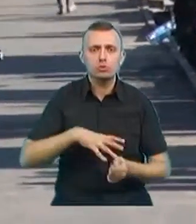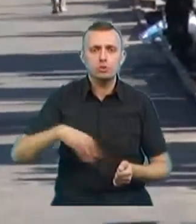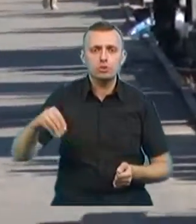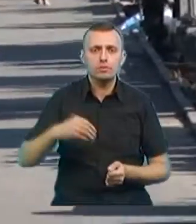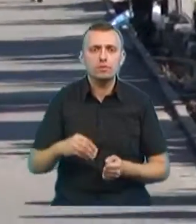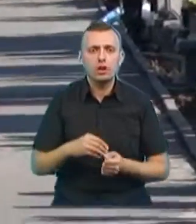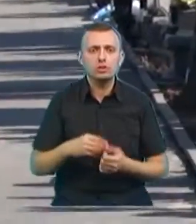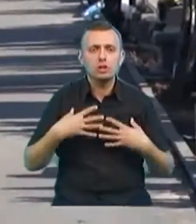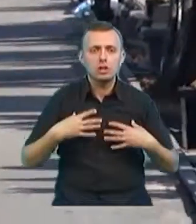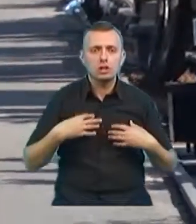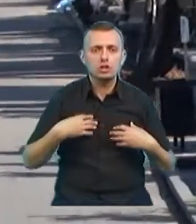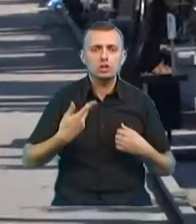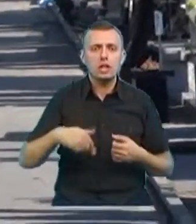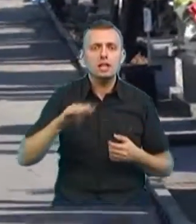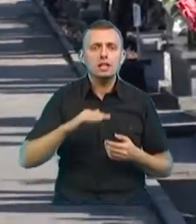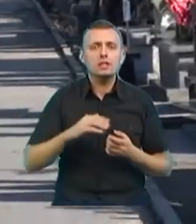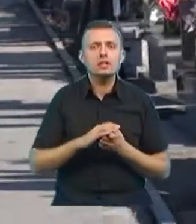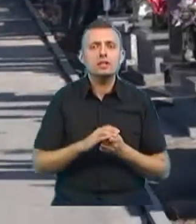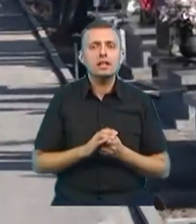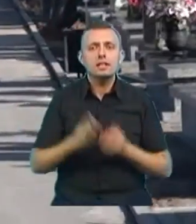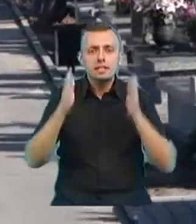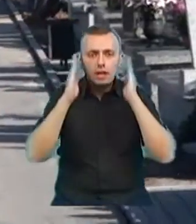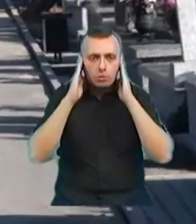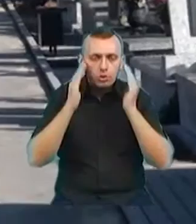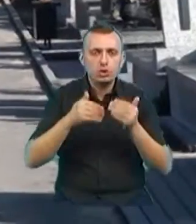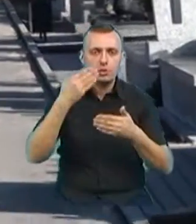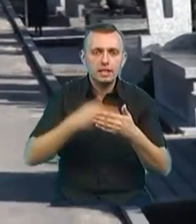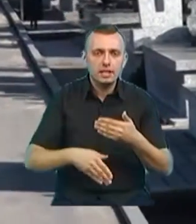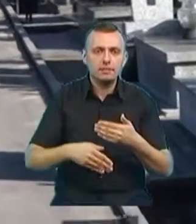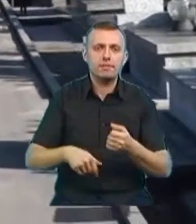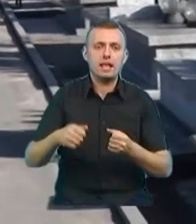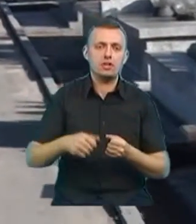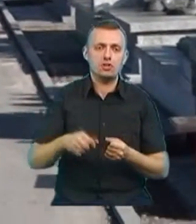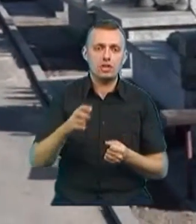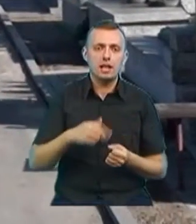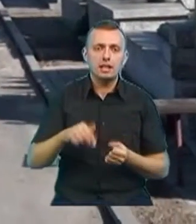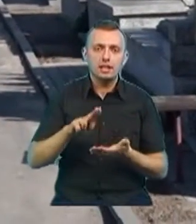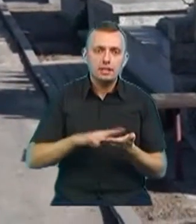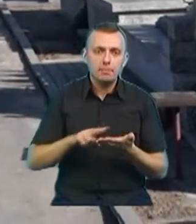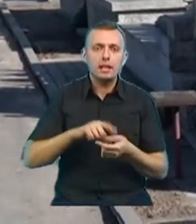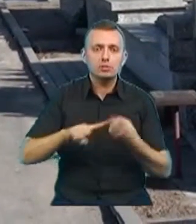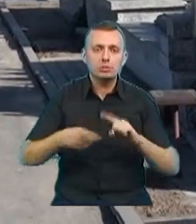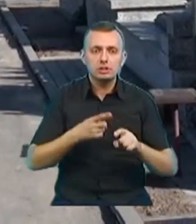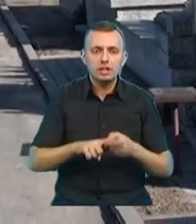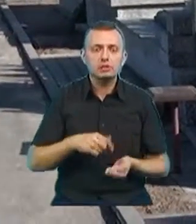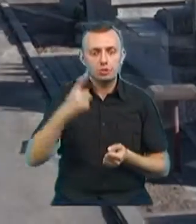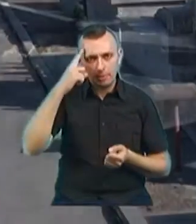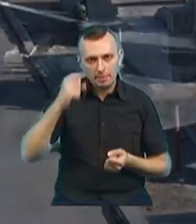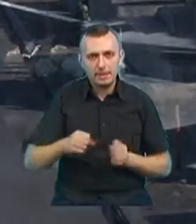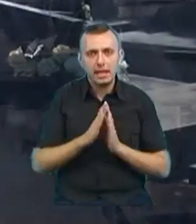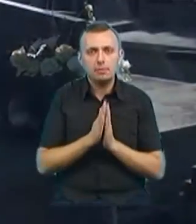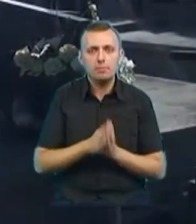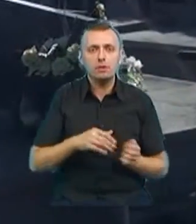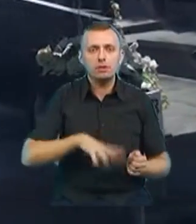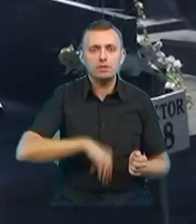nie zagłuszyła ich prawdziwego sensu, zadumy i refleksji nad kruchością ludzkiego życia. Niech to będzie czas poświęcony na wspomnienia